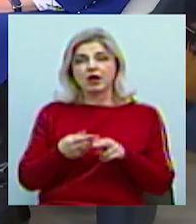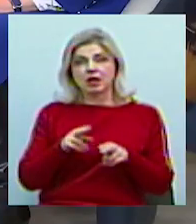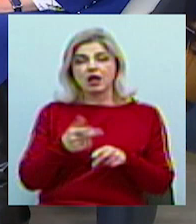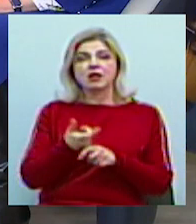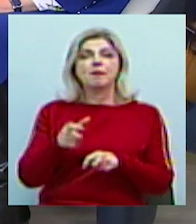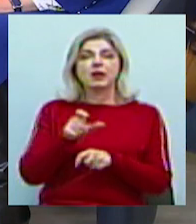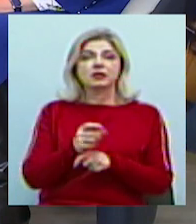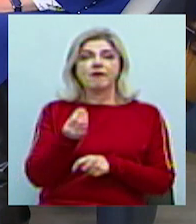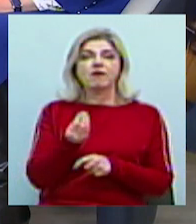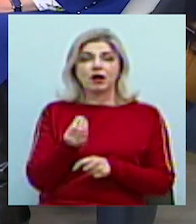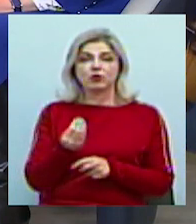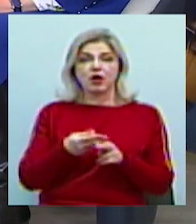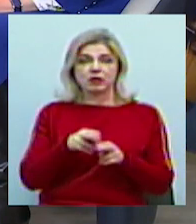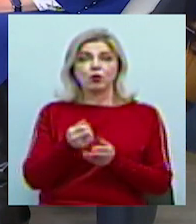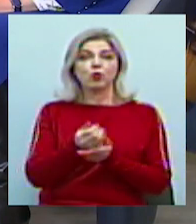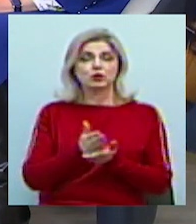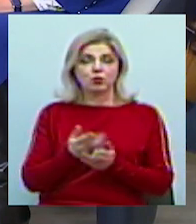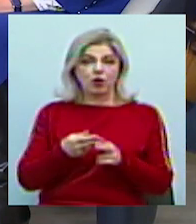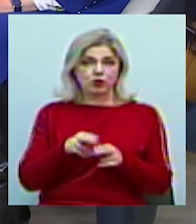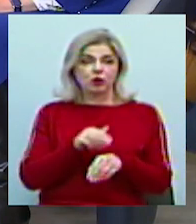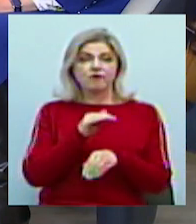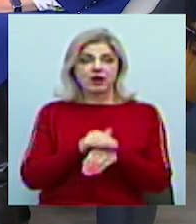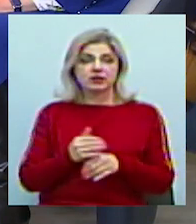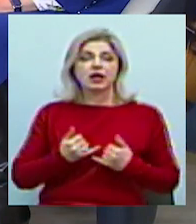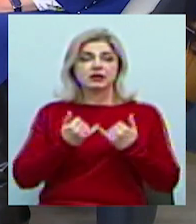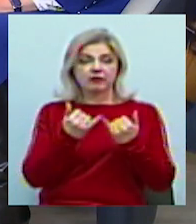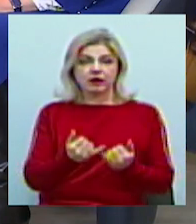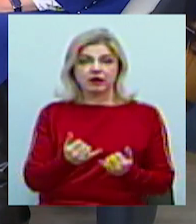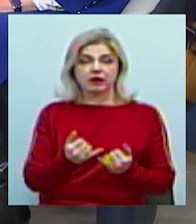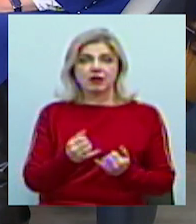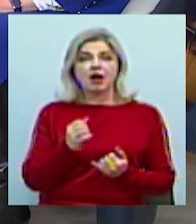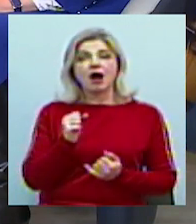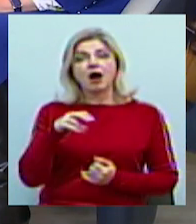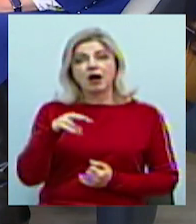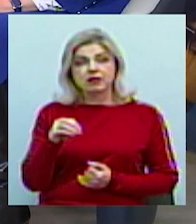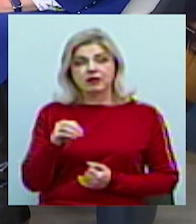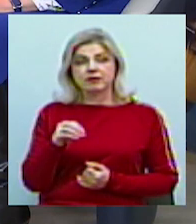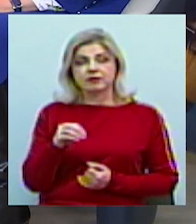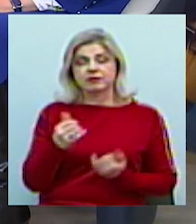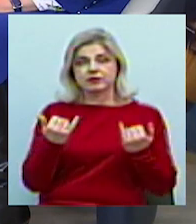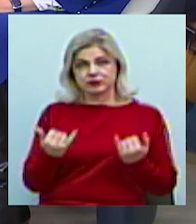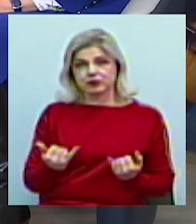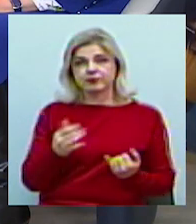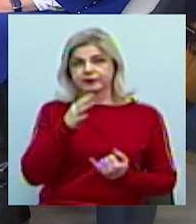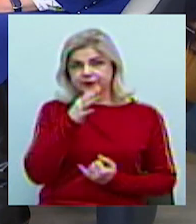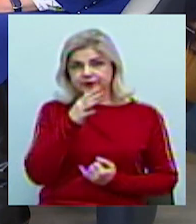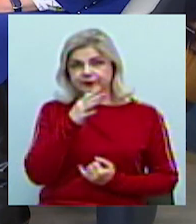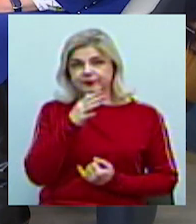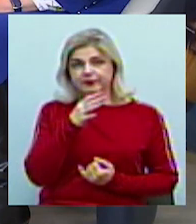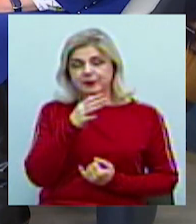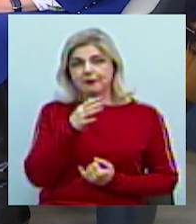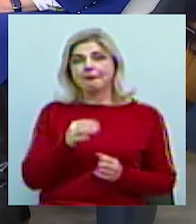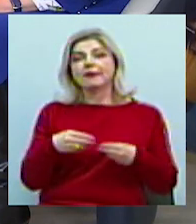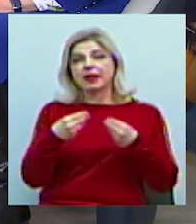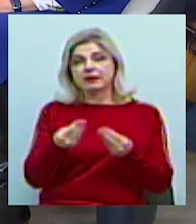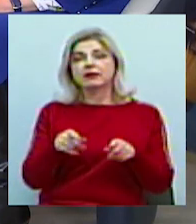перевищує вартість тих послуг, які фактично надавалися, і оплату цих послуг. Але на даний час надали таку